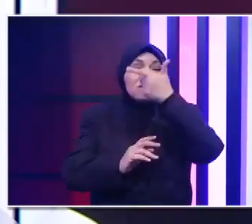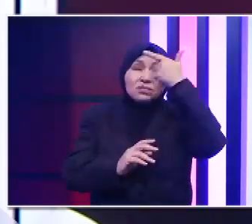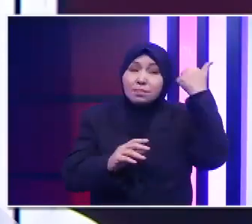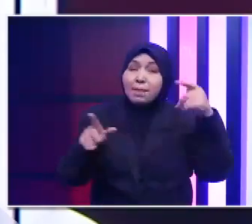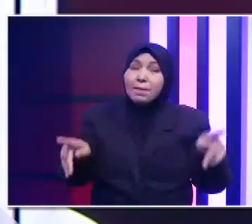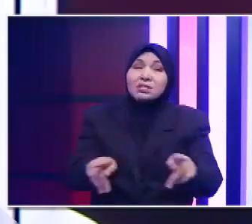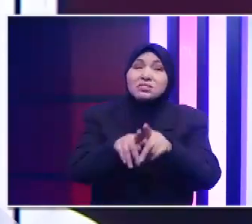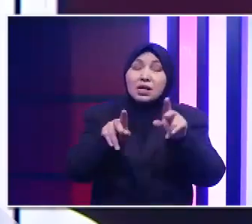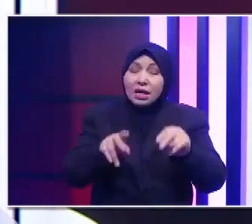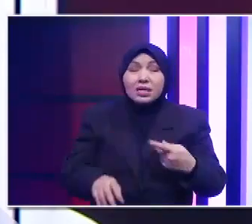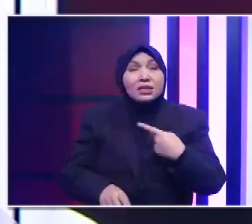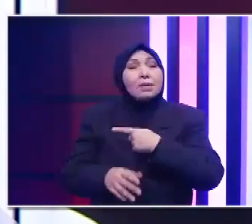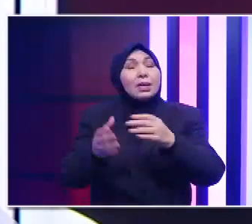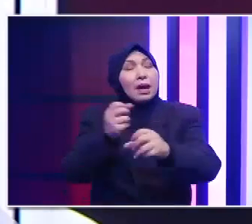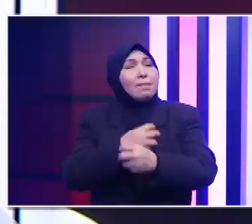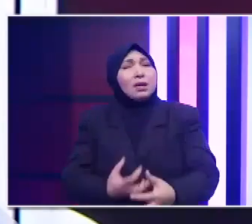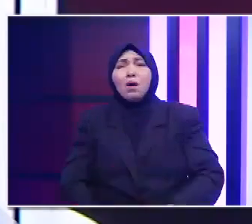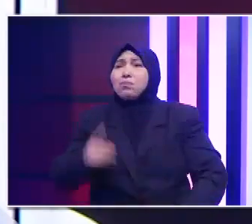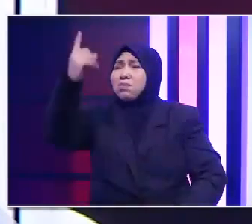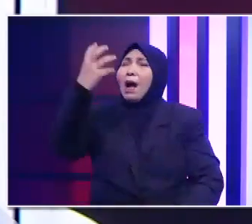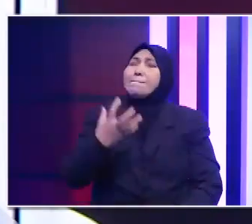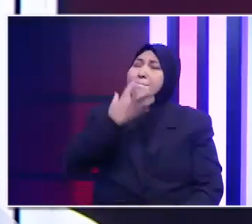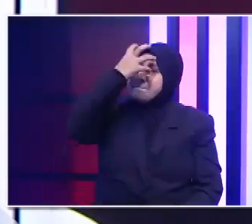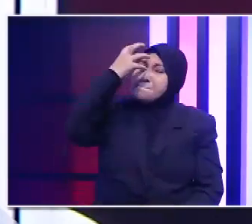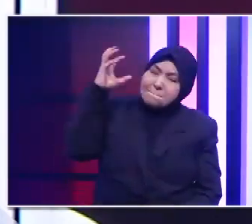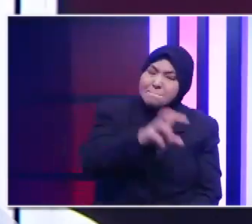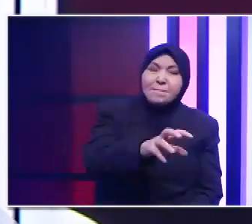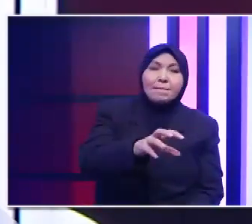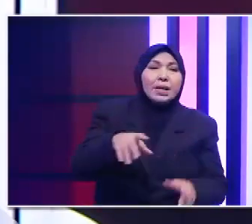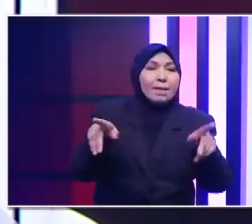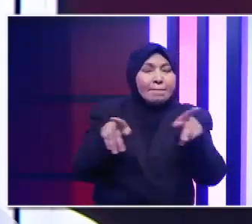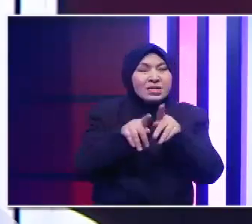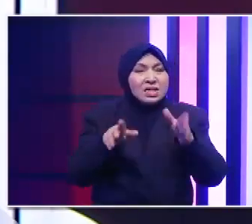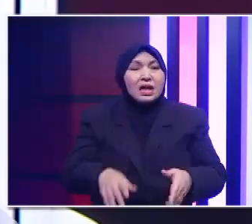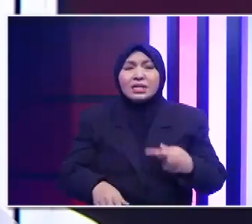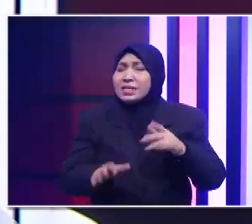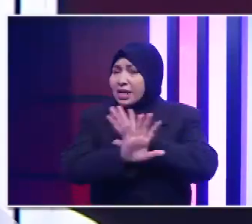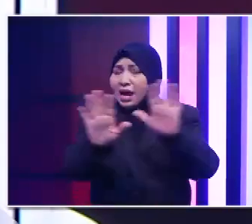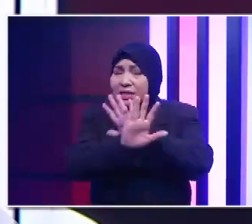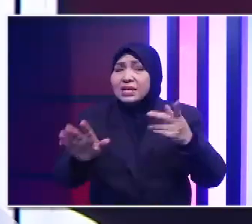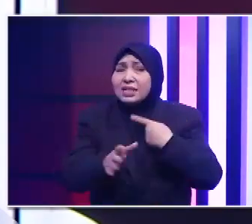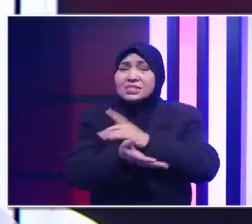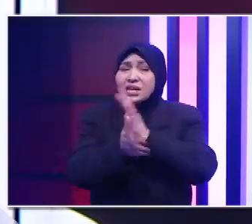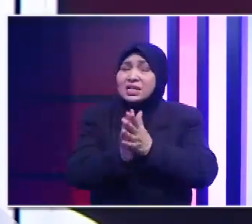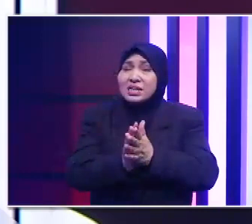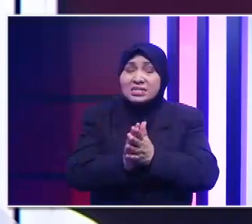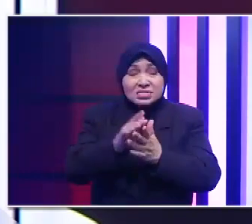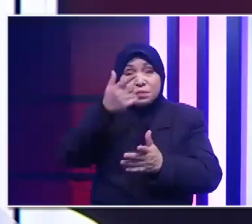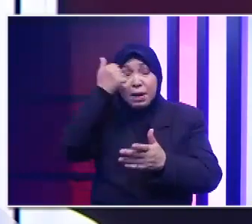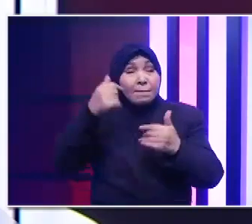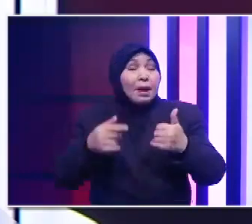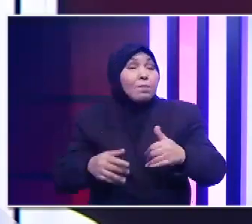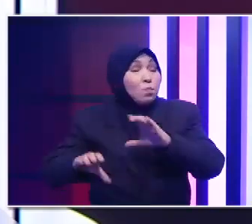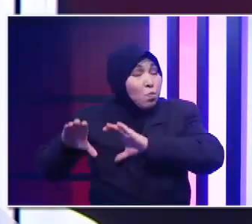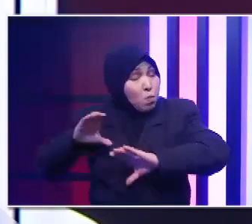pasangan kita mendapat kemurkaan Allah subhanahuwata'ala chat dengan kita yang menjadi sebab terhadap perbuatan Hafsah